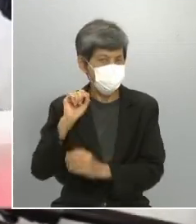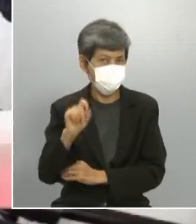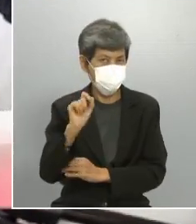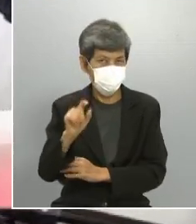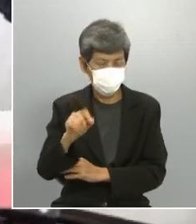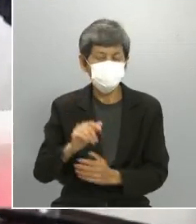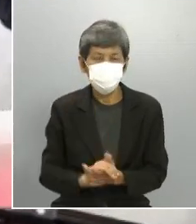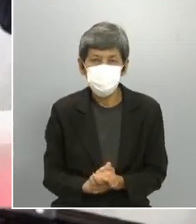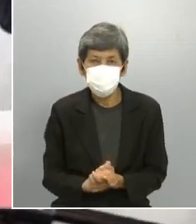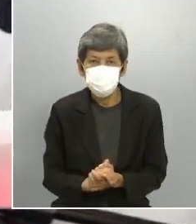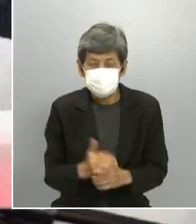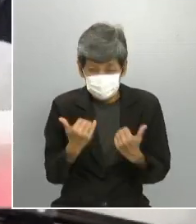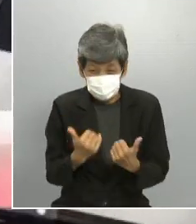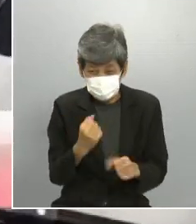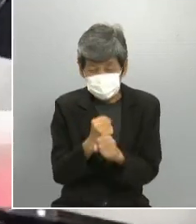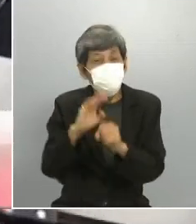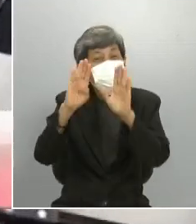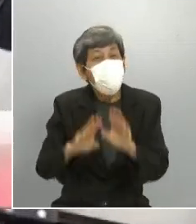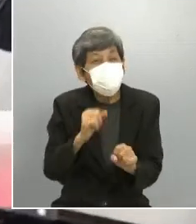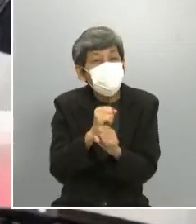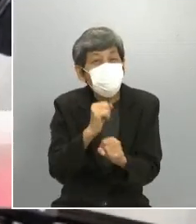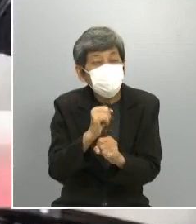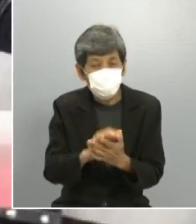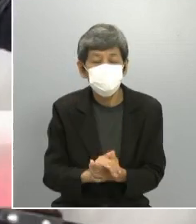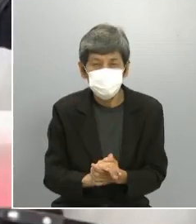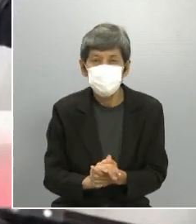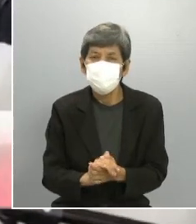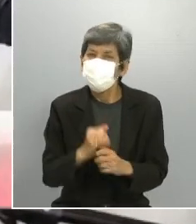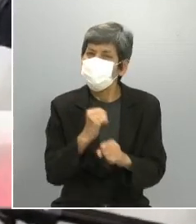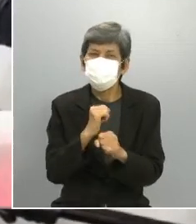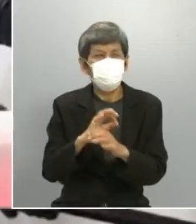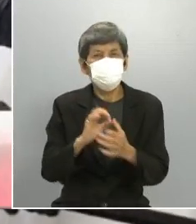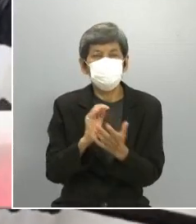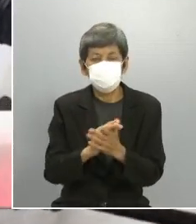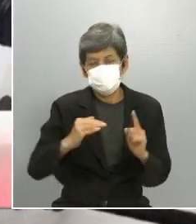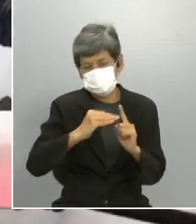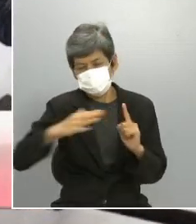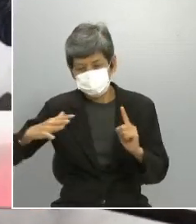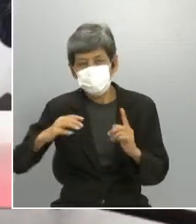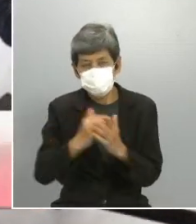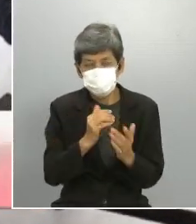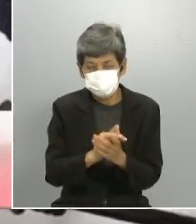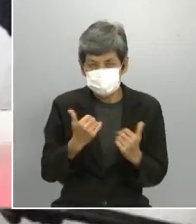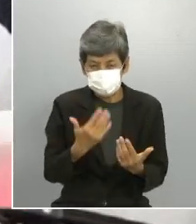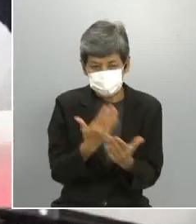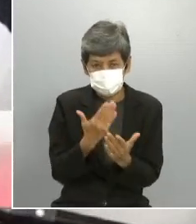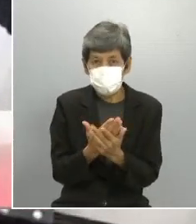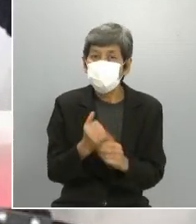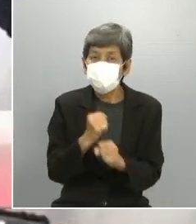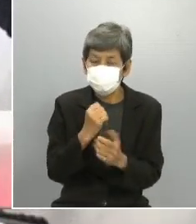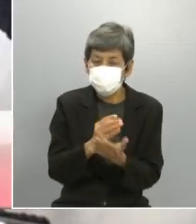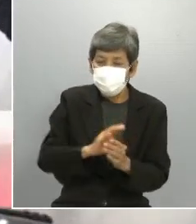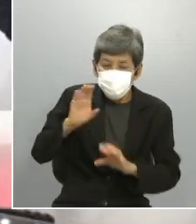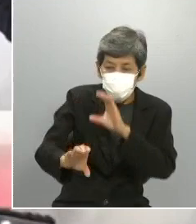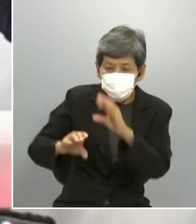เพราะธุรกิจตัวนี้เต็มธุรกิจที่คนธนฯละว่าเป็นธุรกิจแชร์ลูกโซ่นะครับเงินปันผลมาจากเงินที่เรา